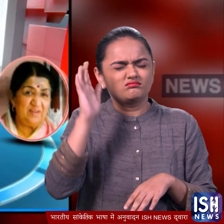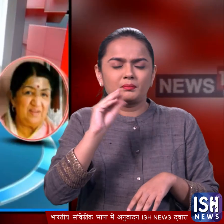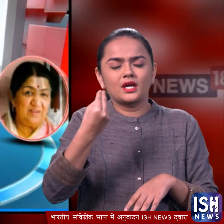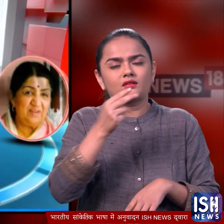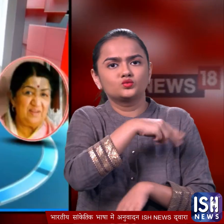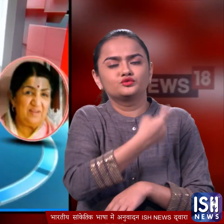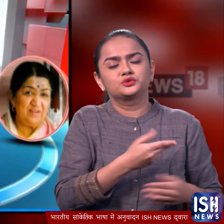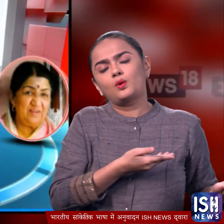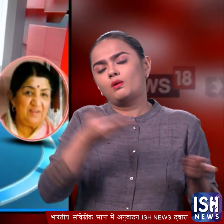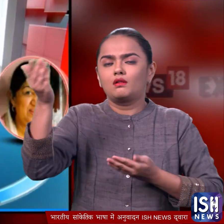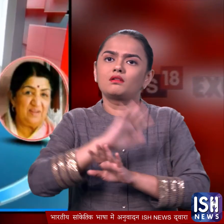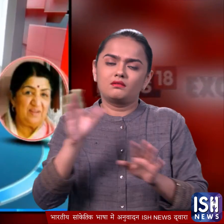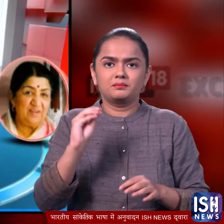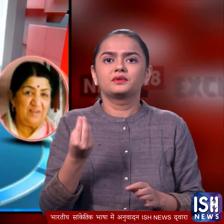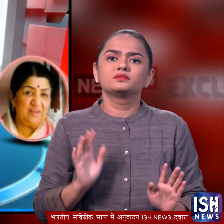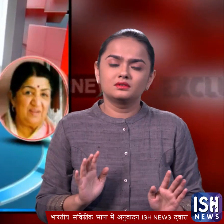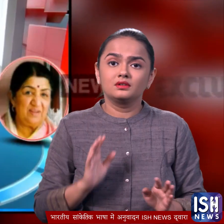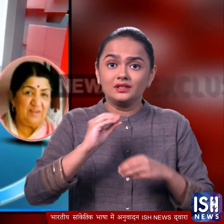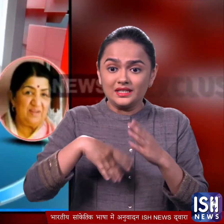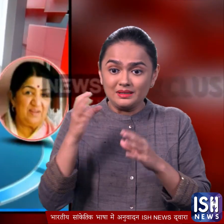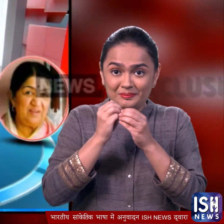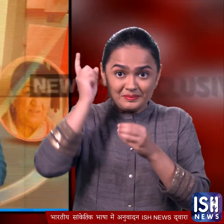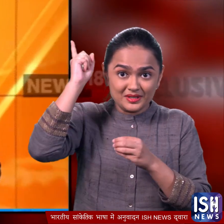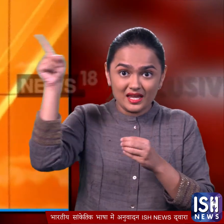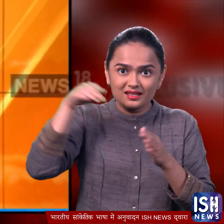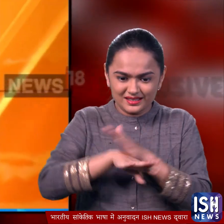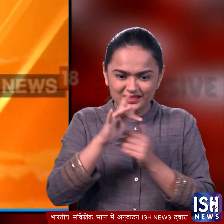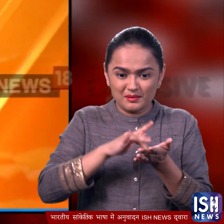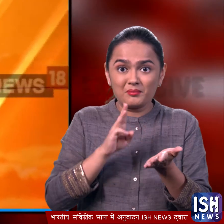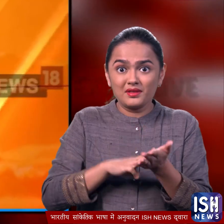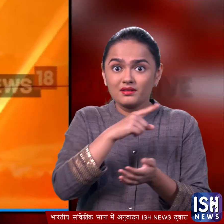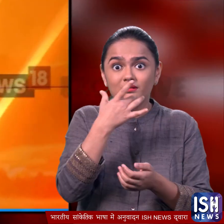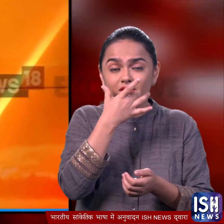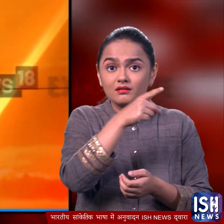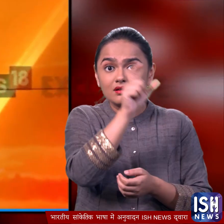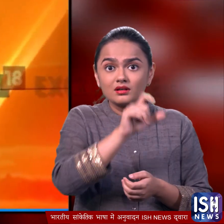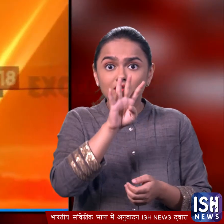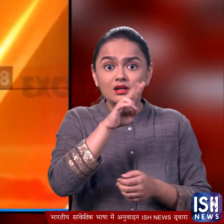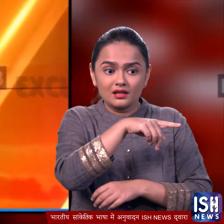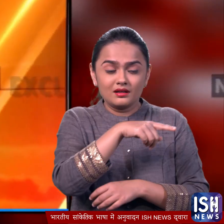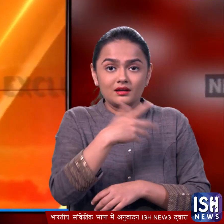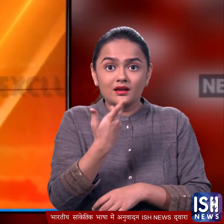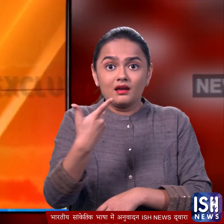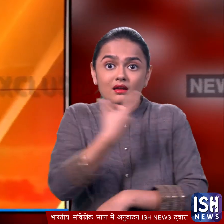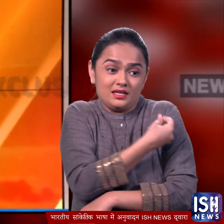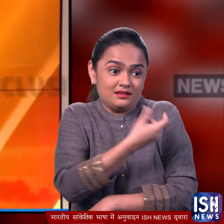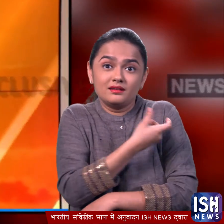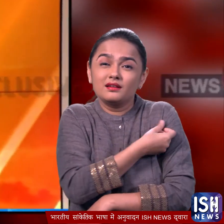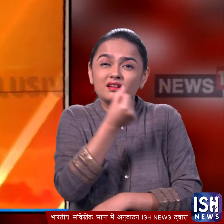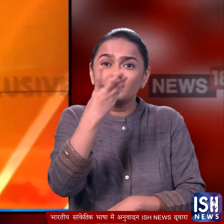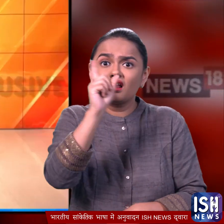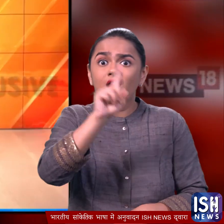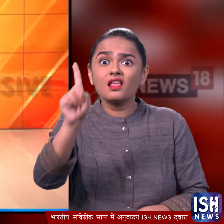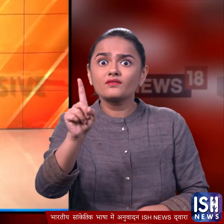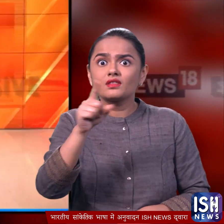में रखते हुए उन्हें अस्पताल में भर्ती कराने का फैसला लिया था। जबकि बिहार के मधेपुरा में 84 साल के एक बुजुर्ग को 11 बार कोरोना के टीके